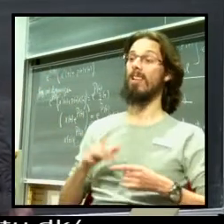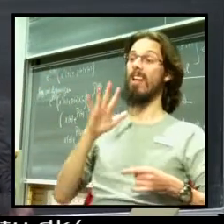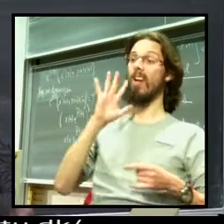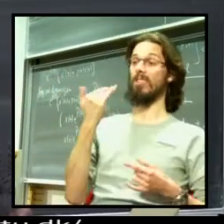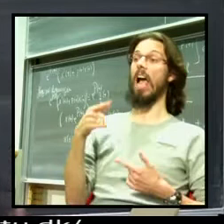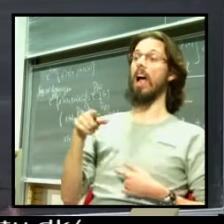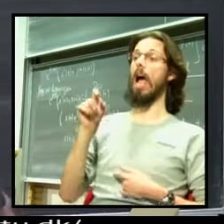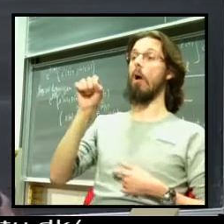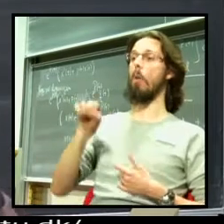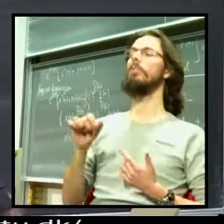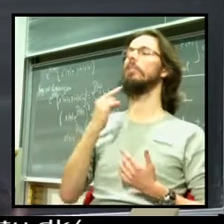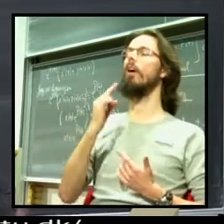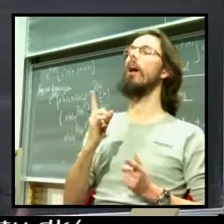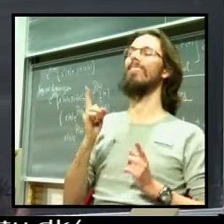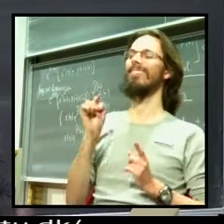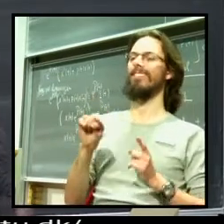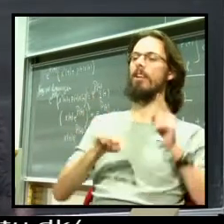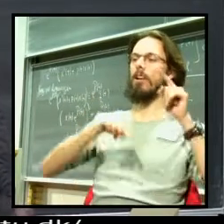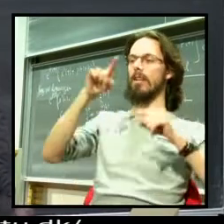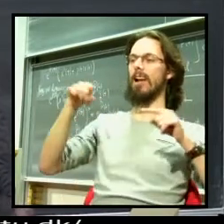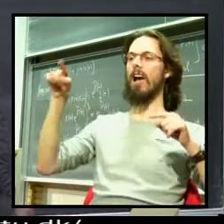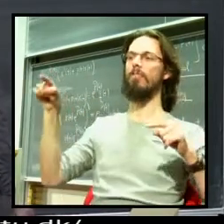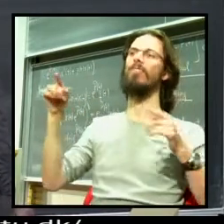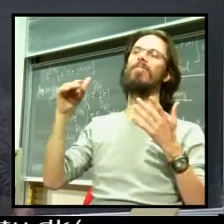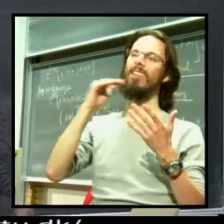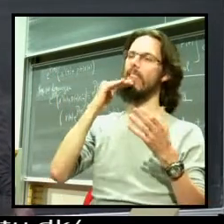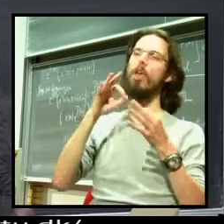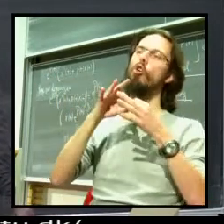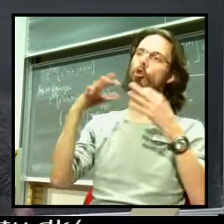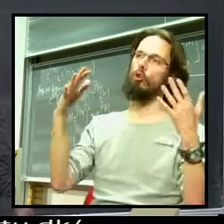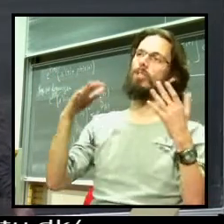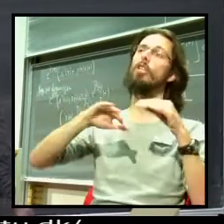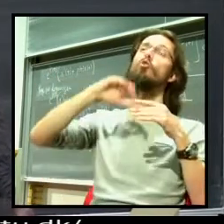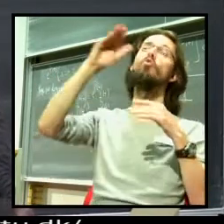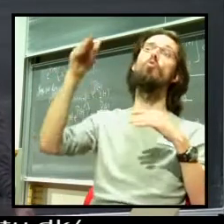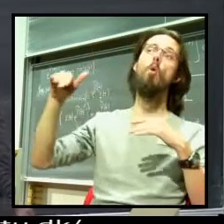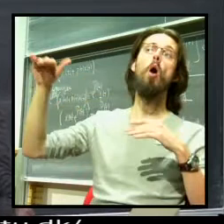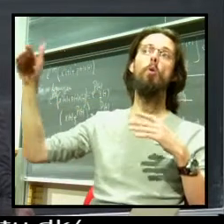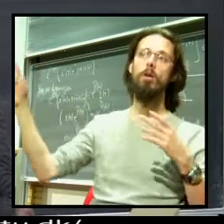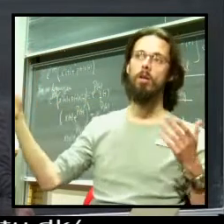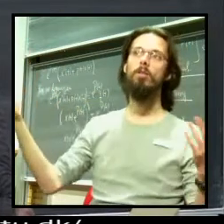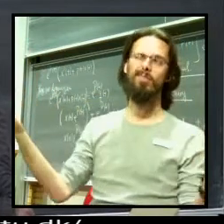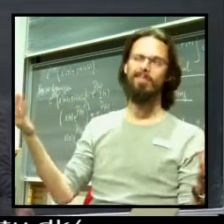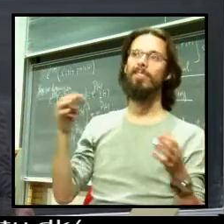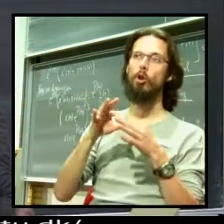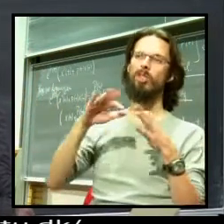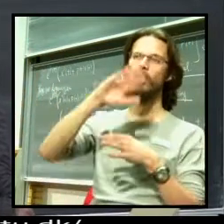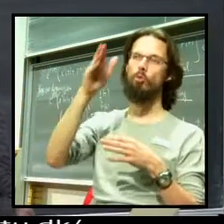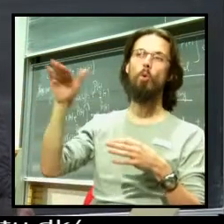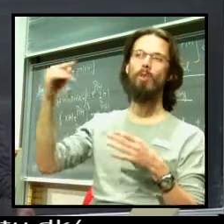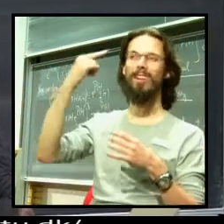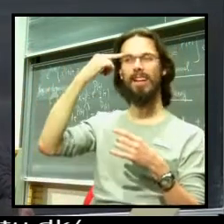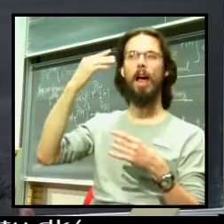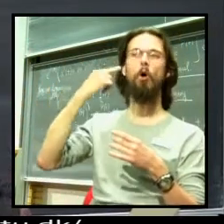om, at grafen, som i øvrigt hedder løsningskurven, en løsningskurve, og det ord tror jeg, I kender også fra